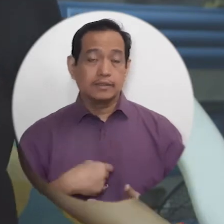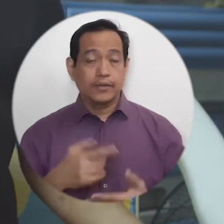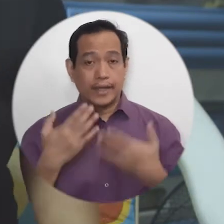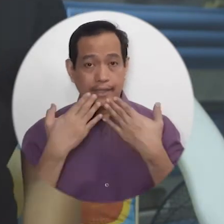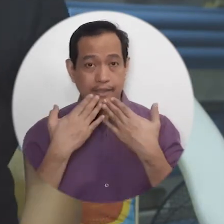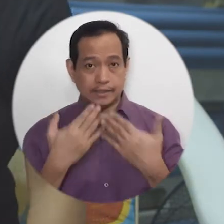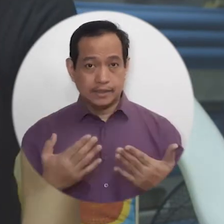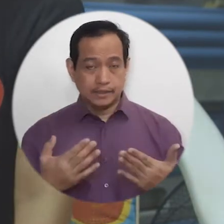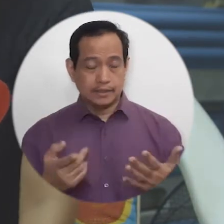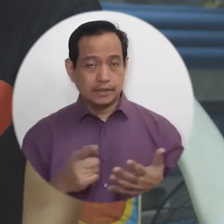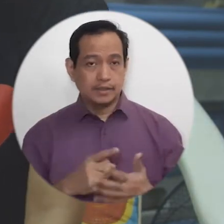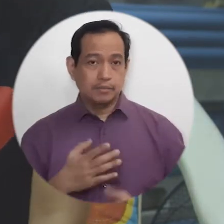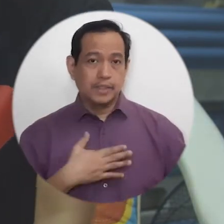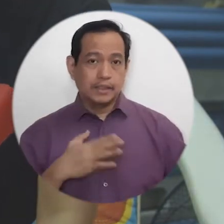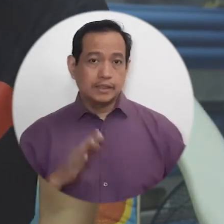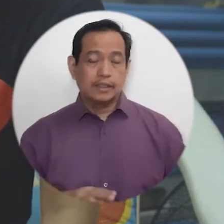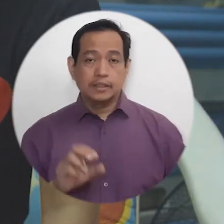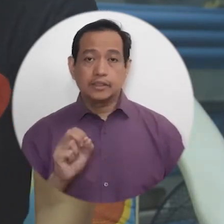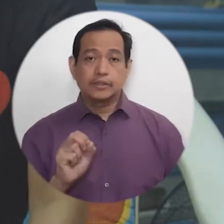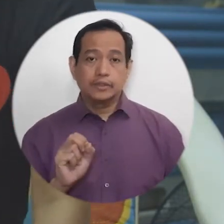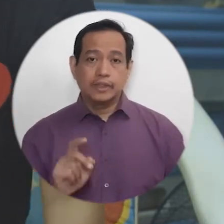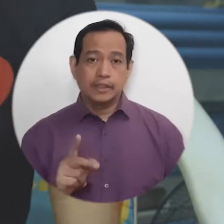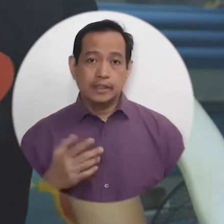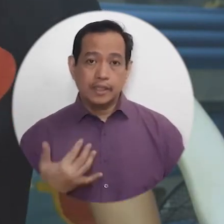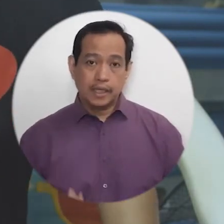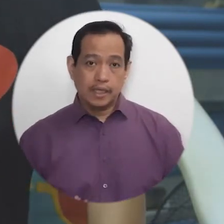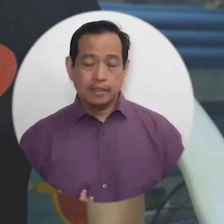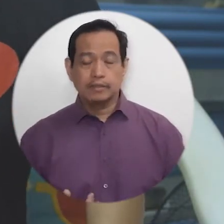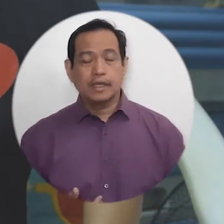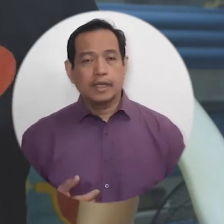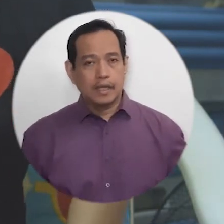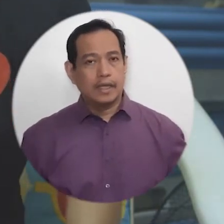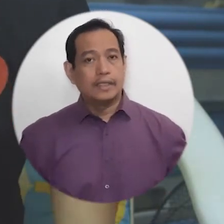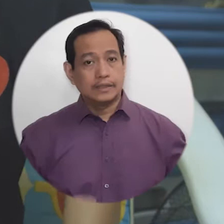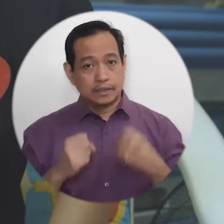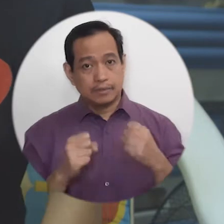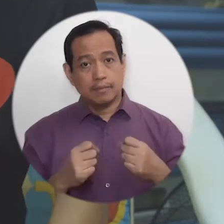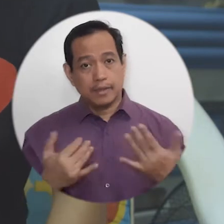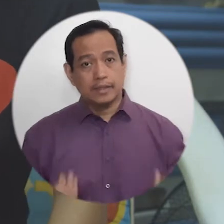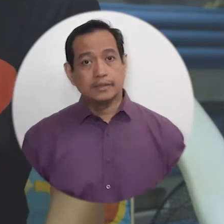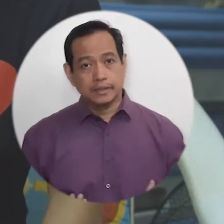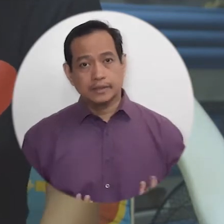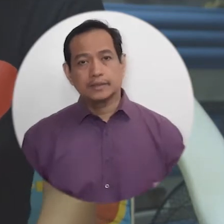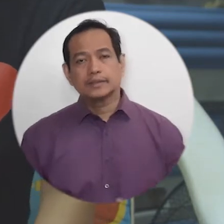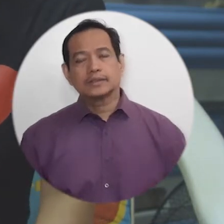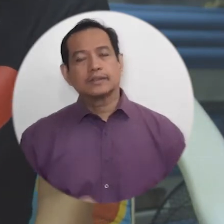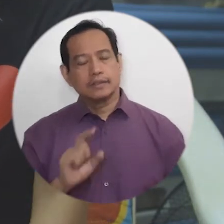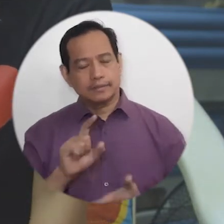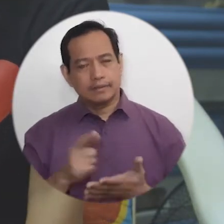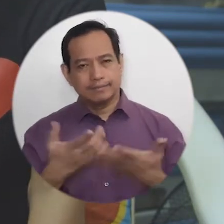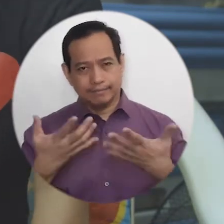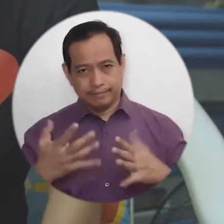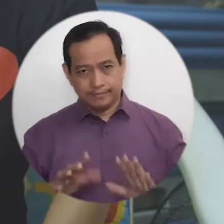po ako na naging okay na yung anak ko sa survivor, ano na po siya sa pagkikimo, graduate na